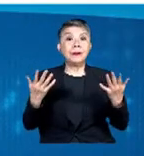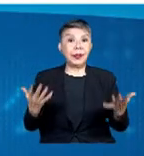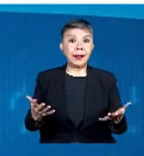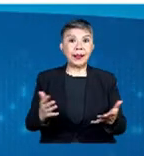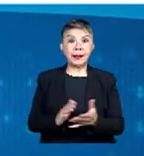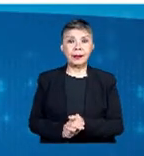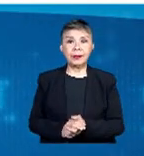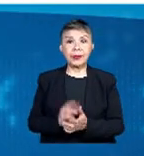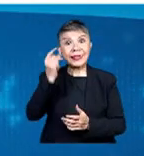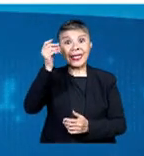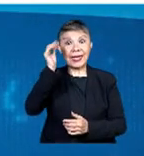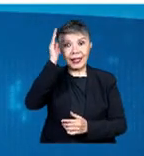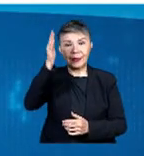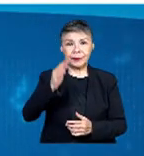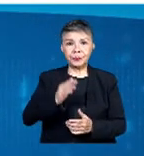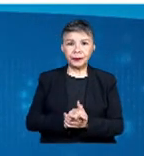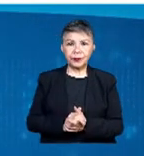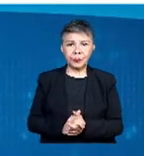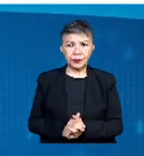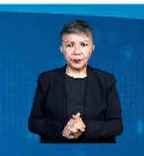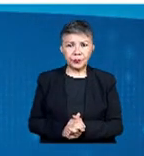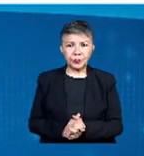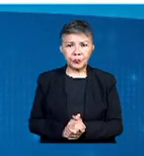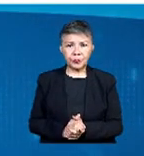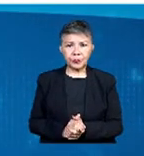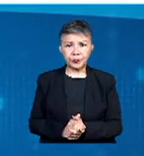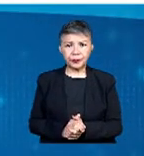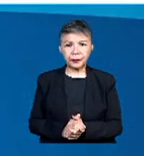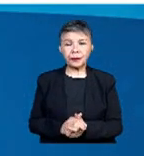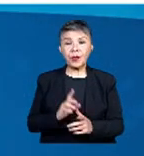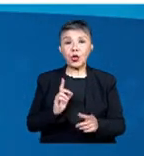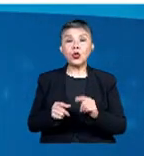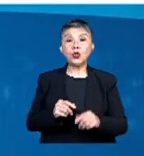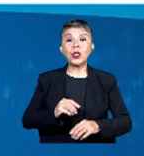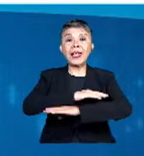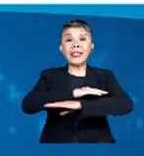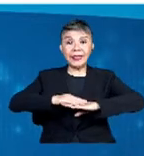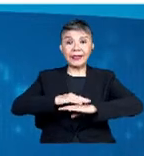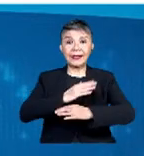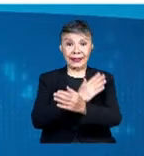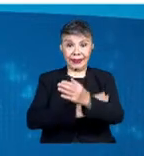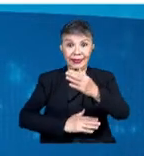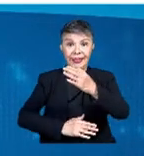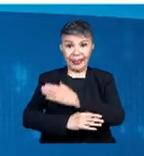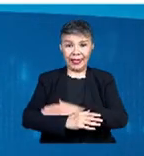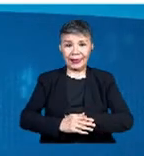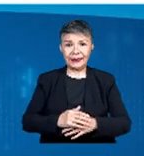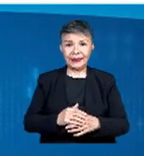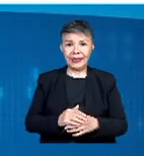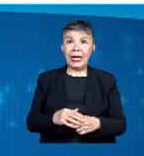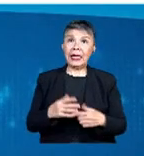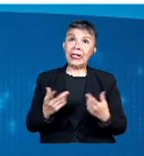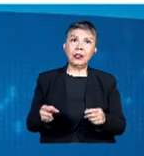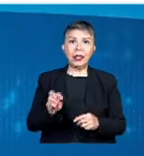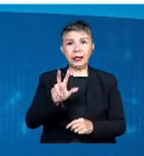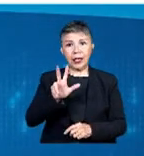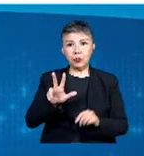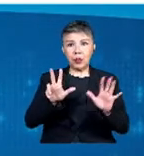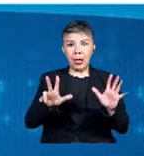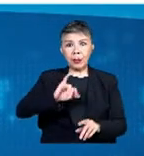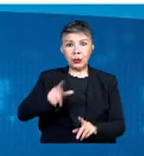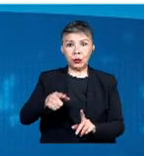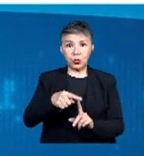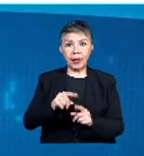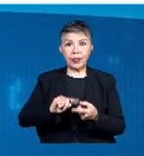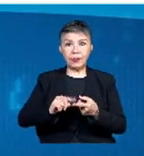Gimana Mbak? Mau lagi pertanyaannya? Ya, kalau untuk atlet Karena kalau kita bicara 38